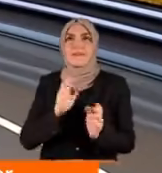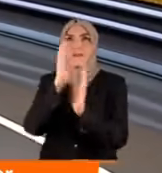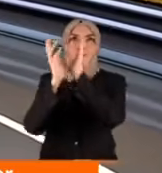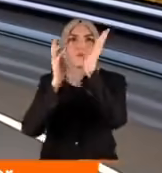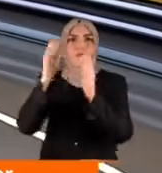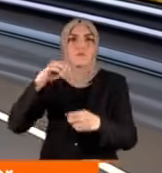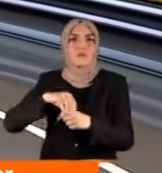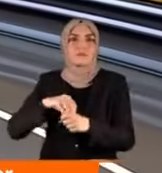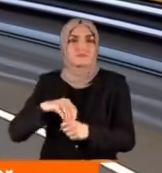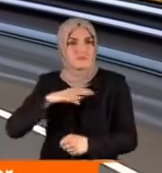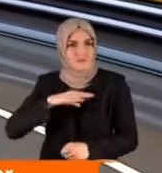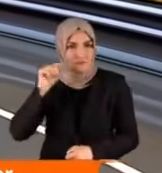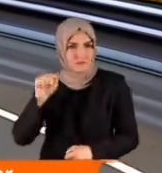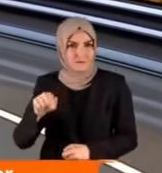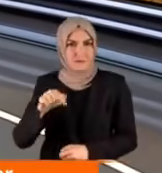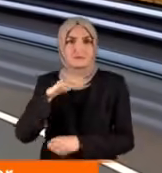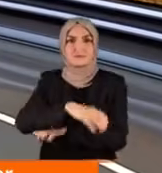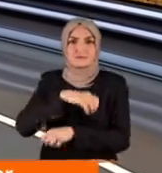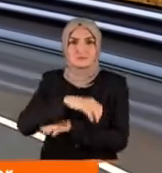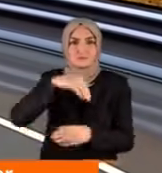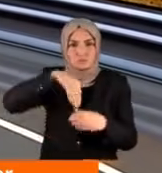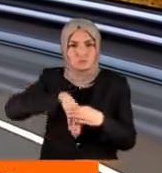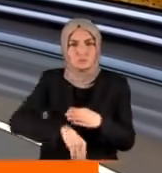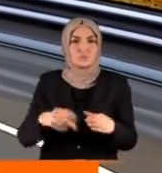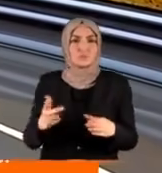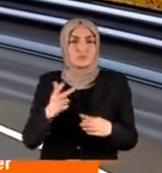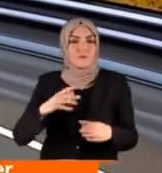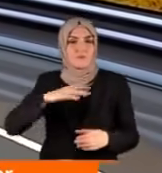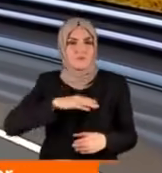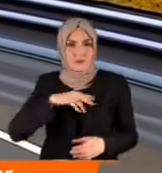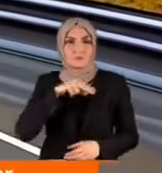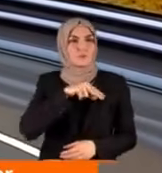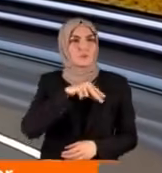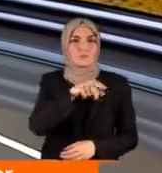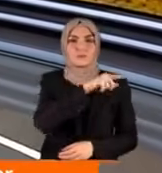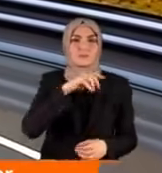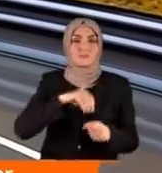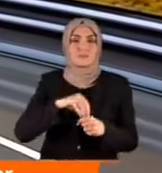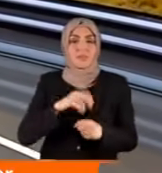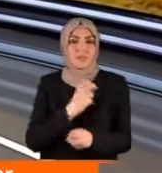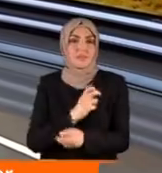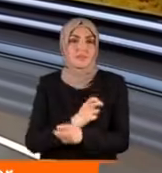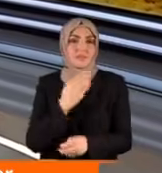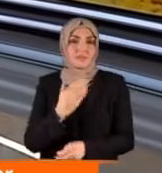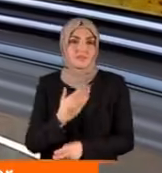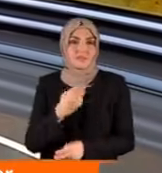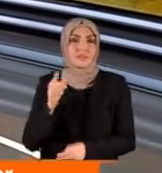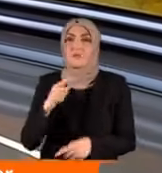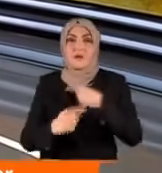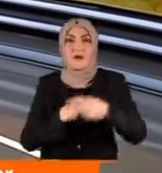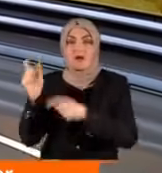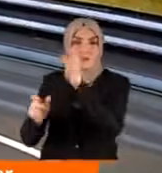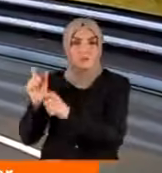değil çukurlar yürüyüş yapanlar için de büyük tehlike Tabii Hüseyin defineciler o kadar profesyonel ki her türlü ekipman da